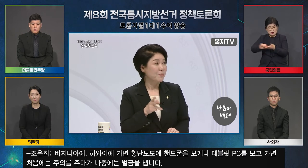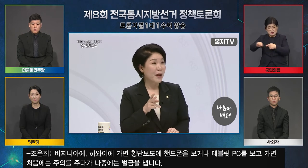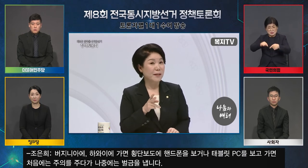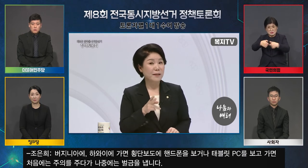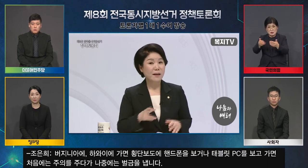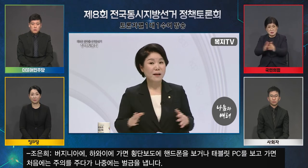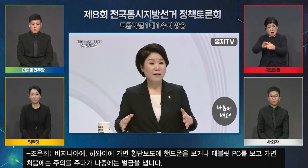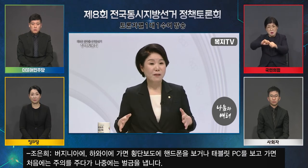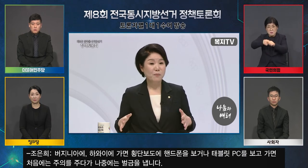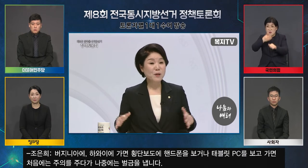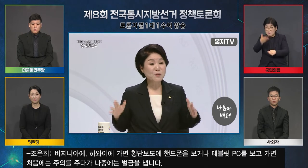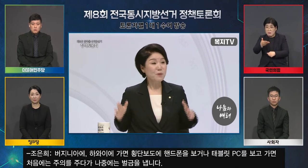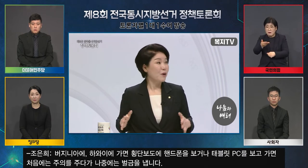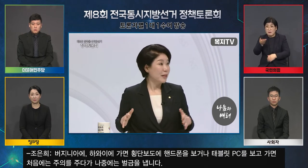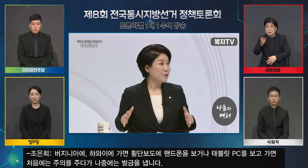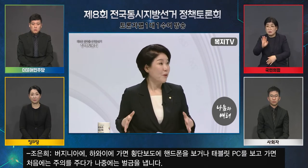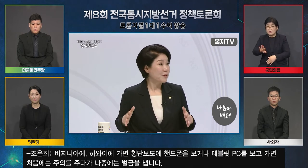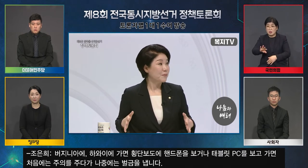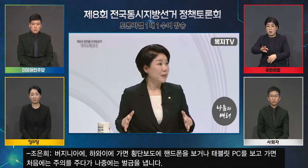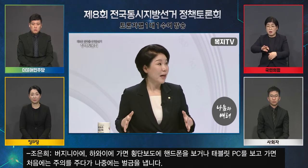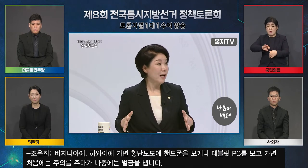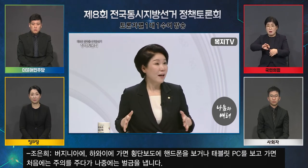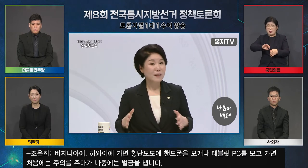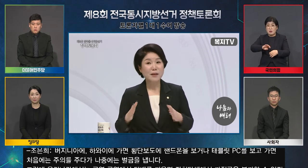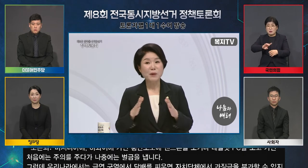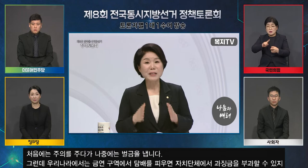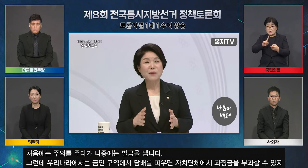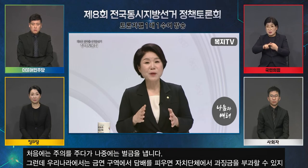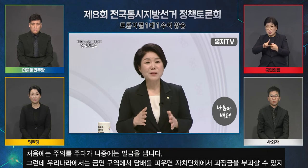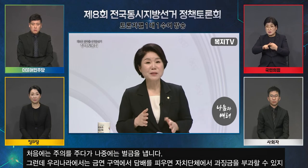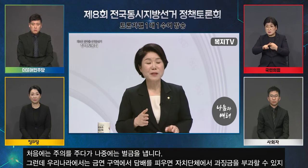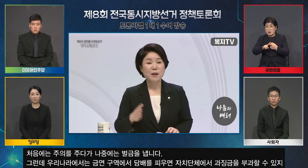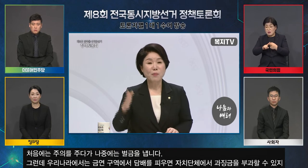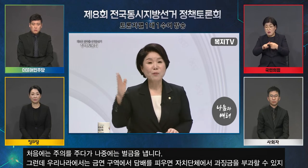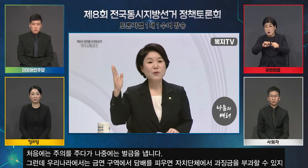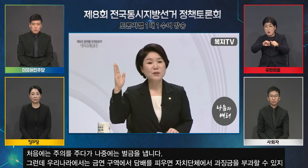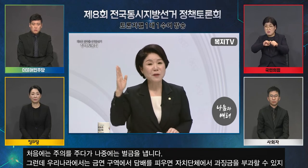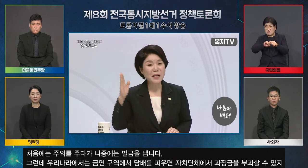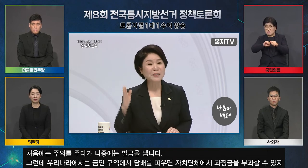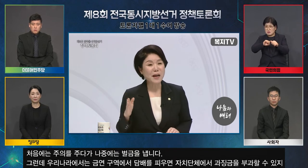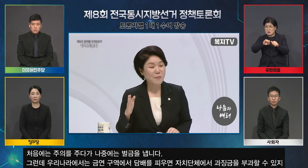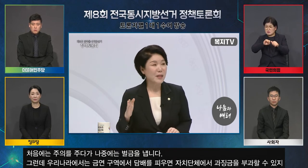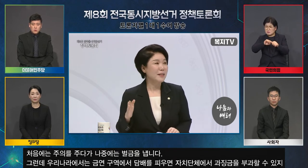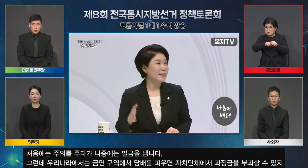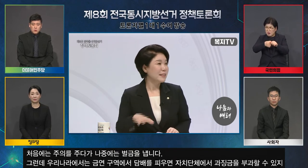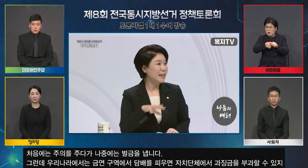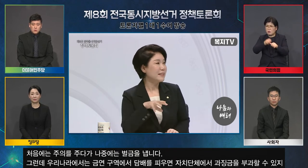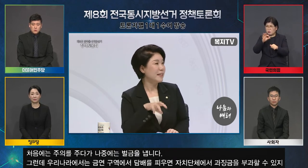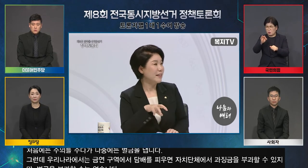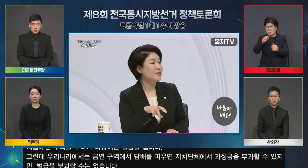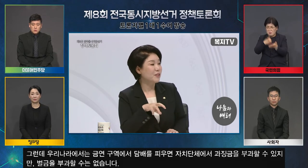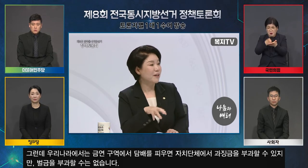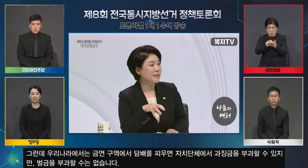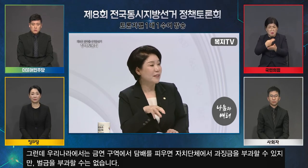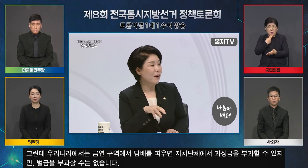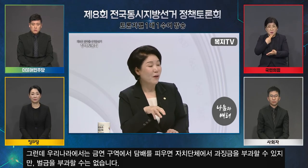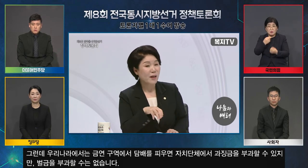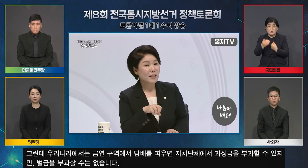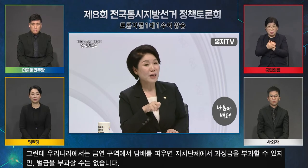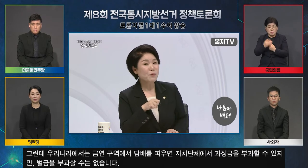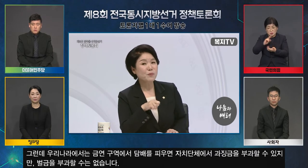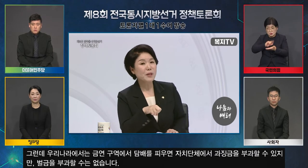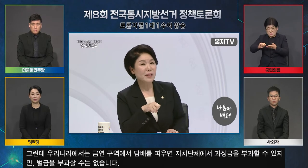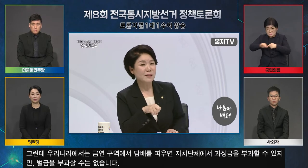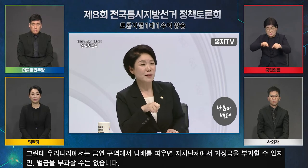부과할 수 있지만 벌금을 부과할 수는 없습니다. 이게 왜냐하면 법으로 정해져야만 지자체에서 할 수 있거든요.